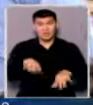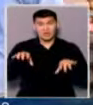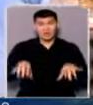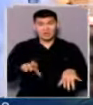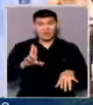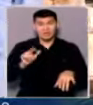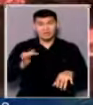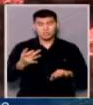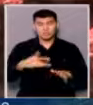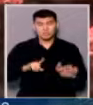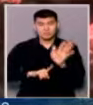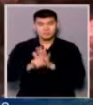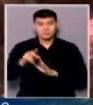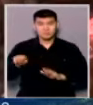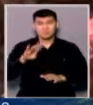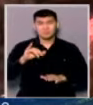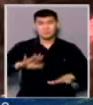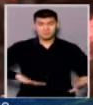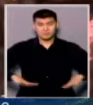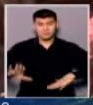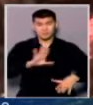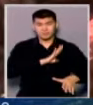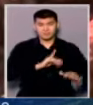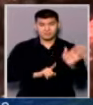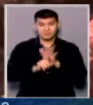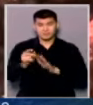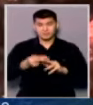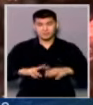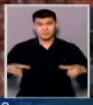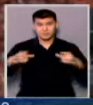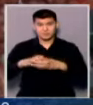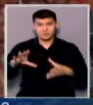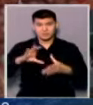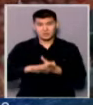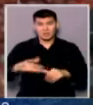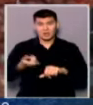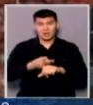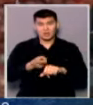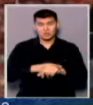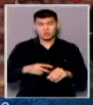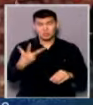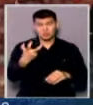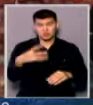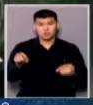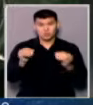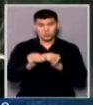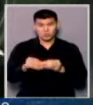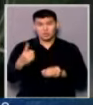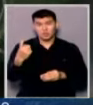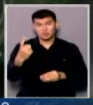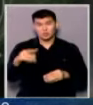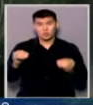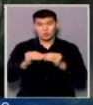Қайрат Нұрлыбаев ең алдымен Дина базарына барды. Мұндағы көтерме саудагерлерде картоп 310 қырыққабат пен пияз 110